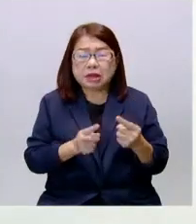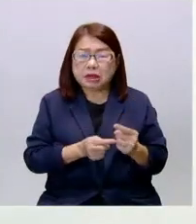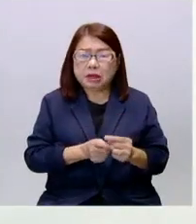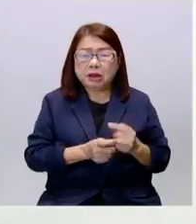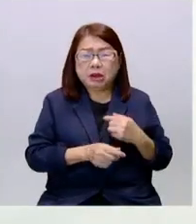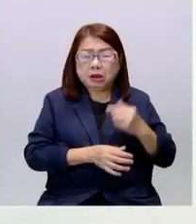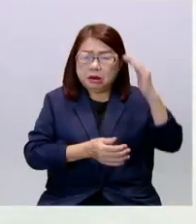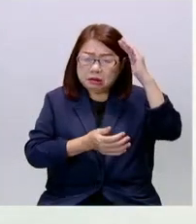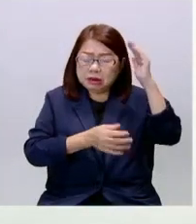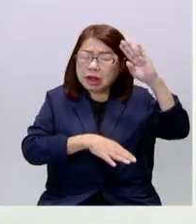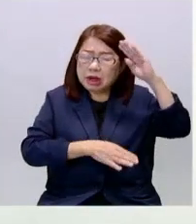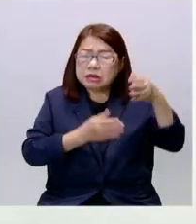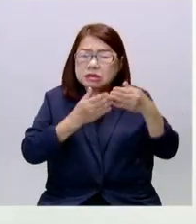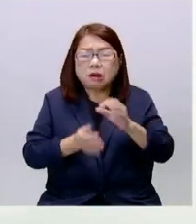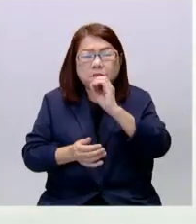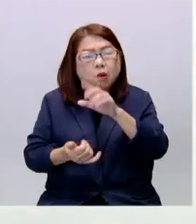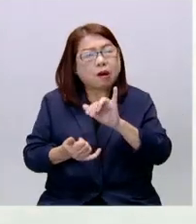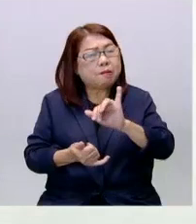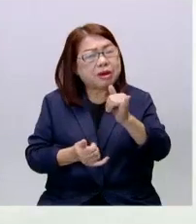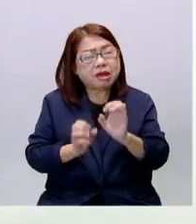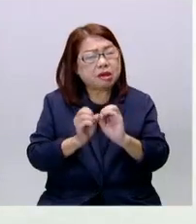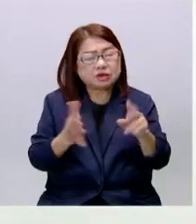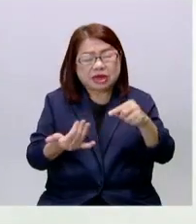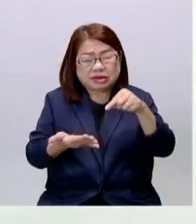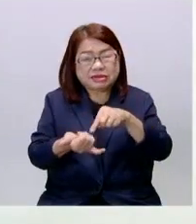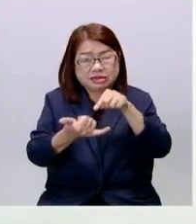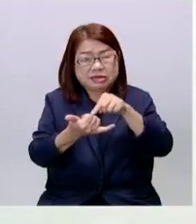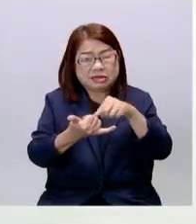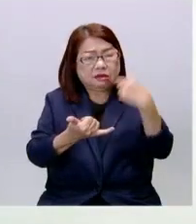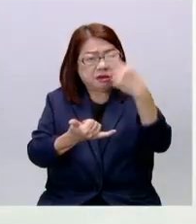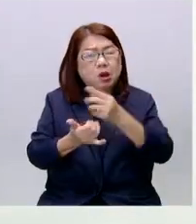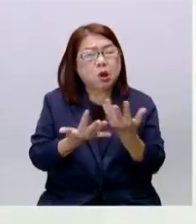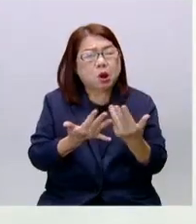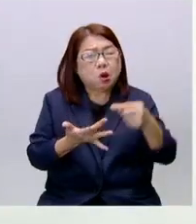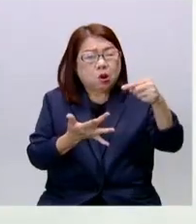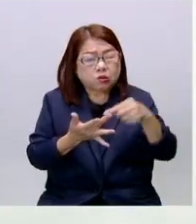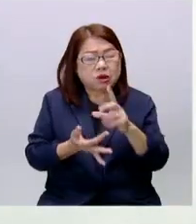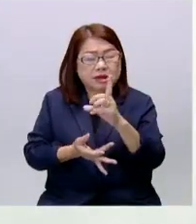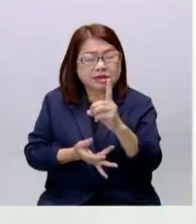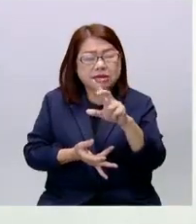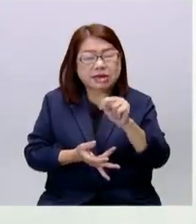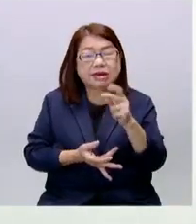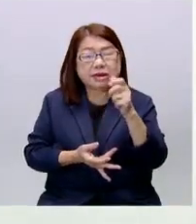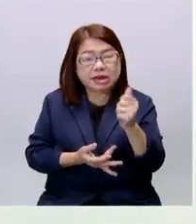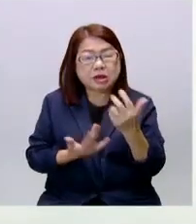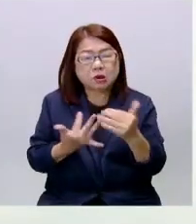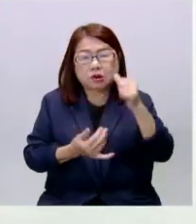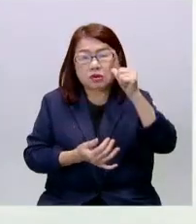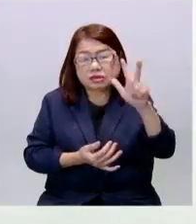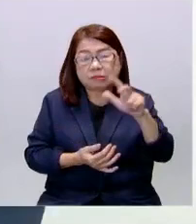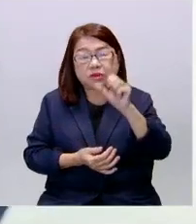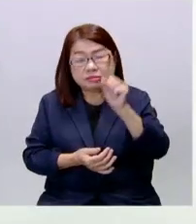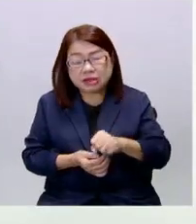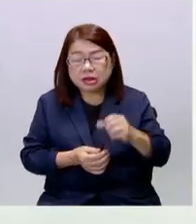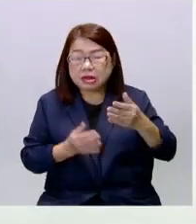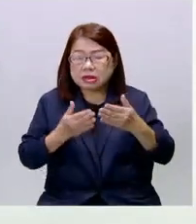ารถยืนยันอัตลักษณ์บุคคลได้โดยยังคงต้องรอผล DNA อีกราว3วันว่าจะใช่ลูกเรือที่สูญหายหรือไม่เช่นเดียวกับร่างล่าสุ